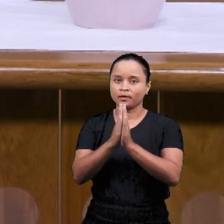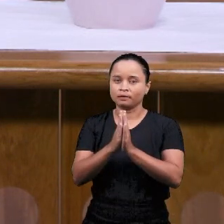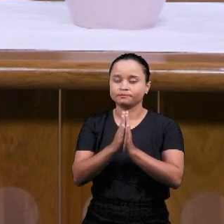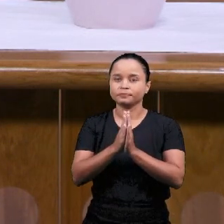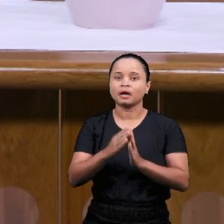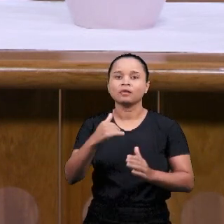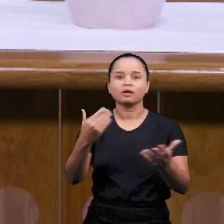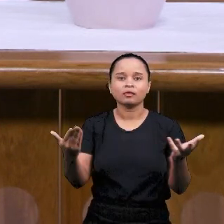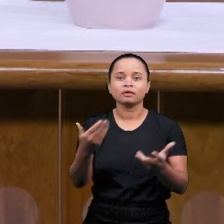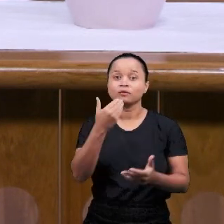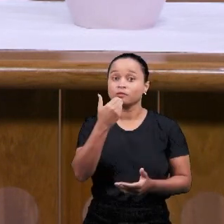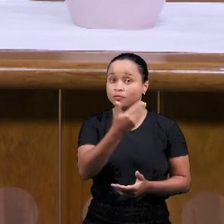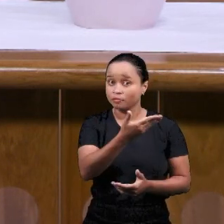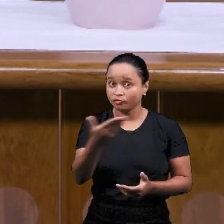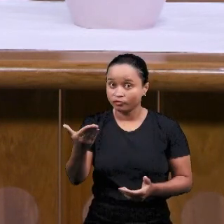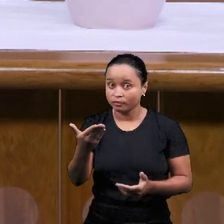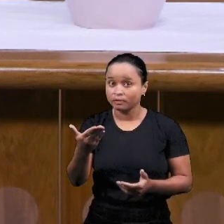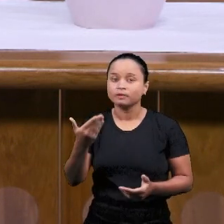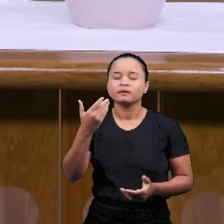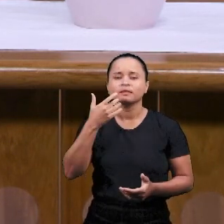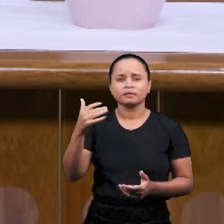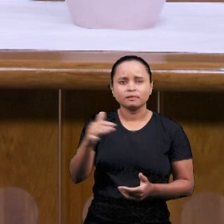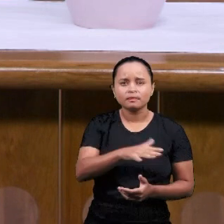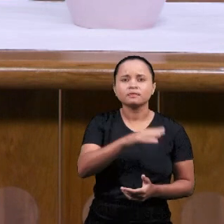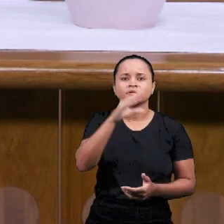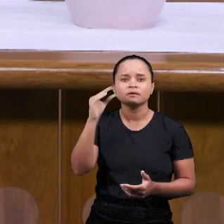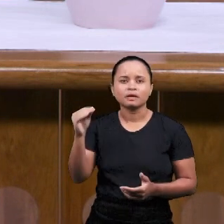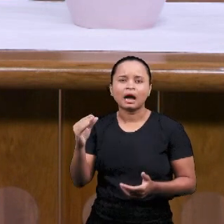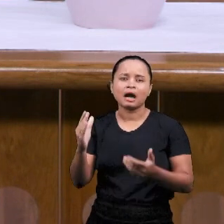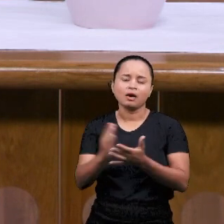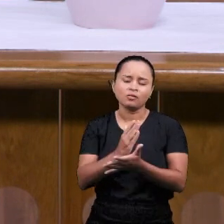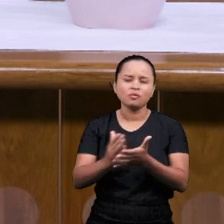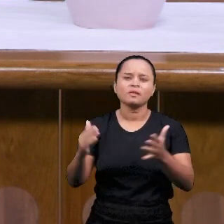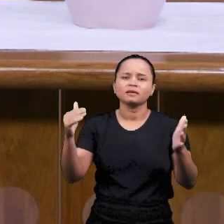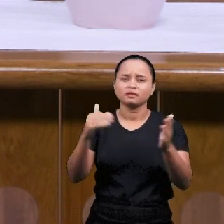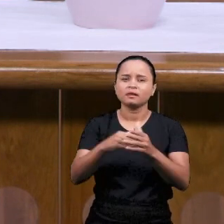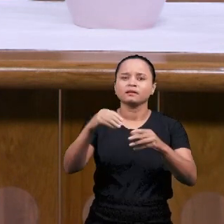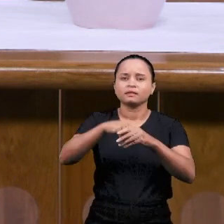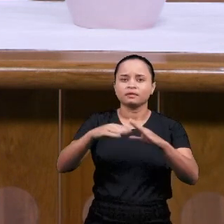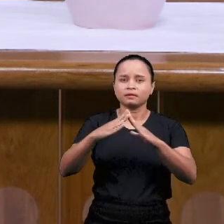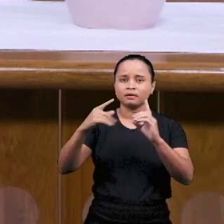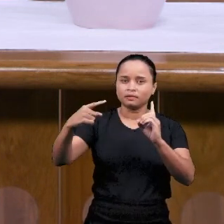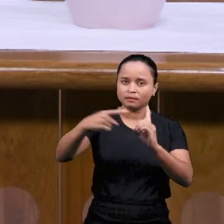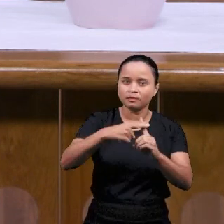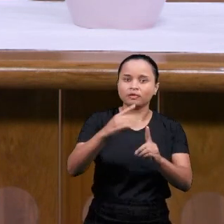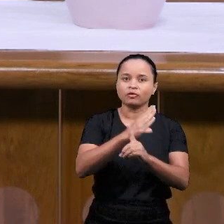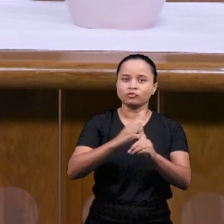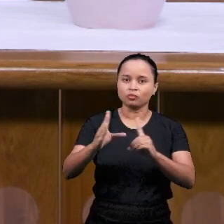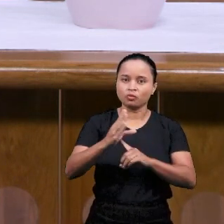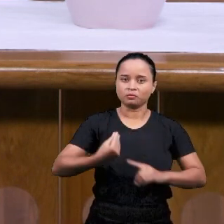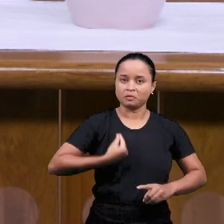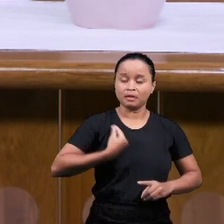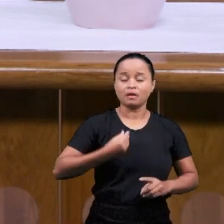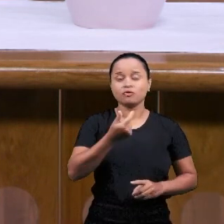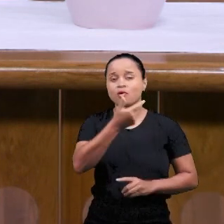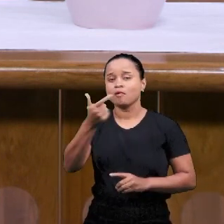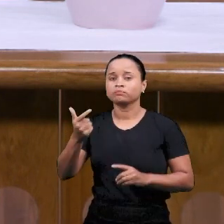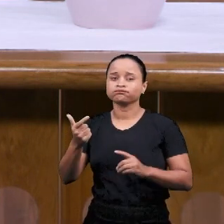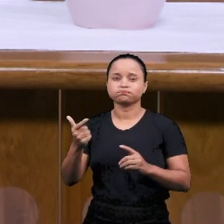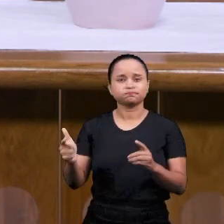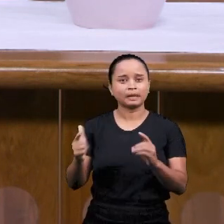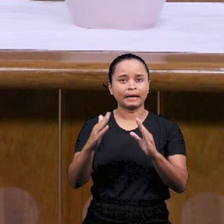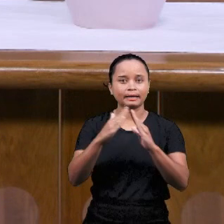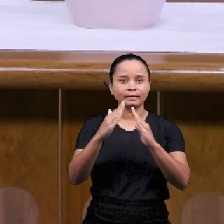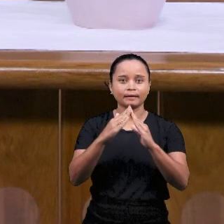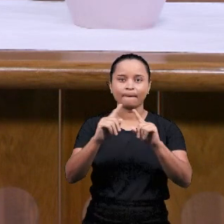demander maintenant afin que les enfants, où qu'elles soient, qu'elles-unes sont à l'église, dans quelques points présentiels, d'autres à